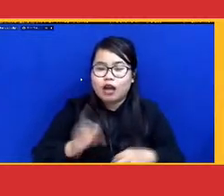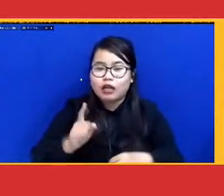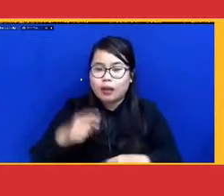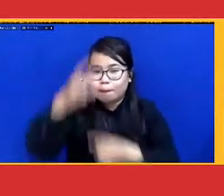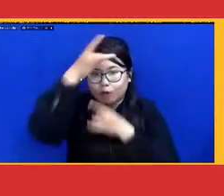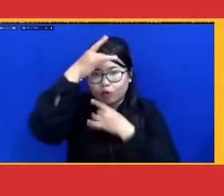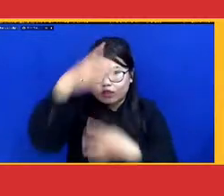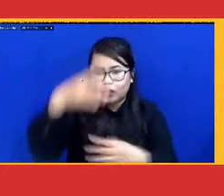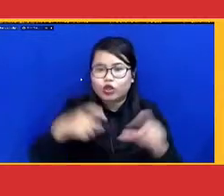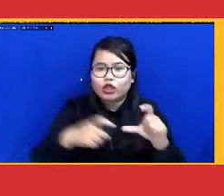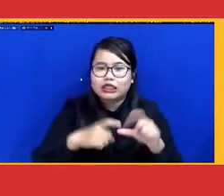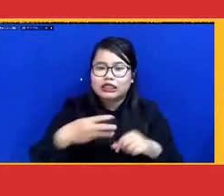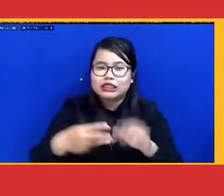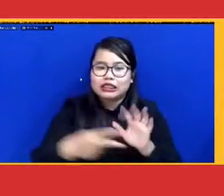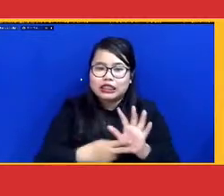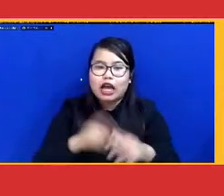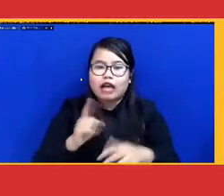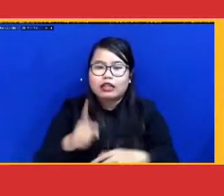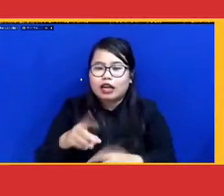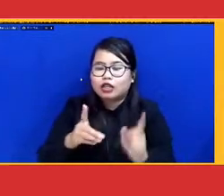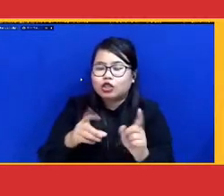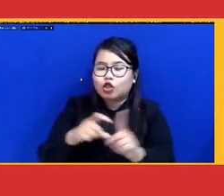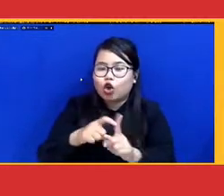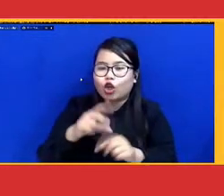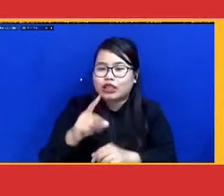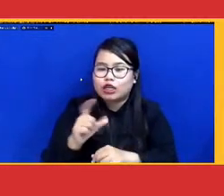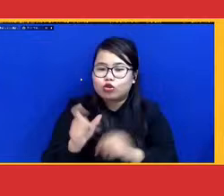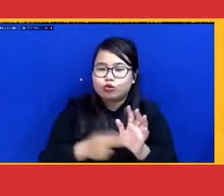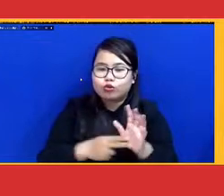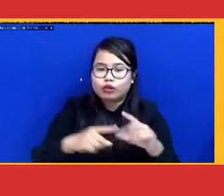Profesor Sin, dan also Dr. Nanang dan